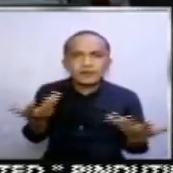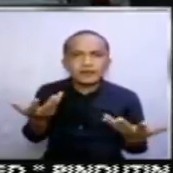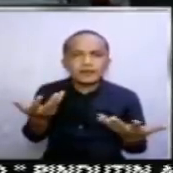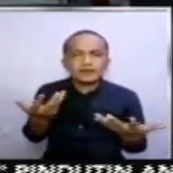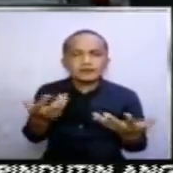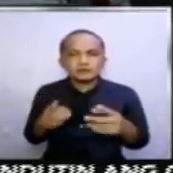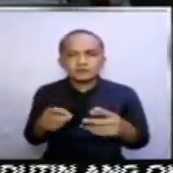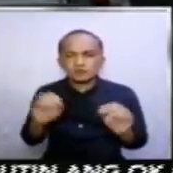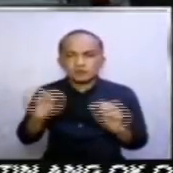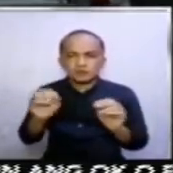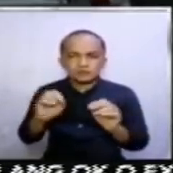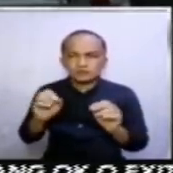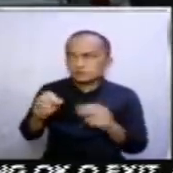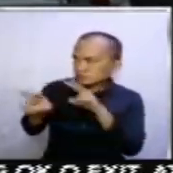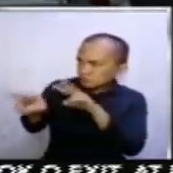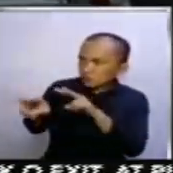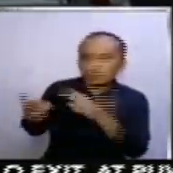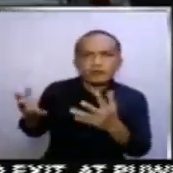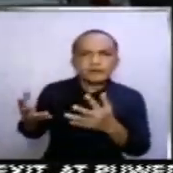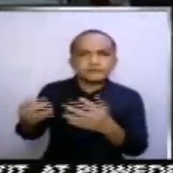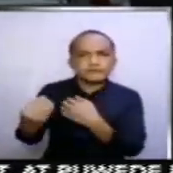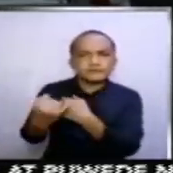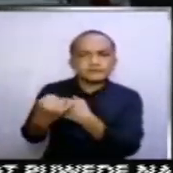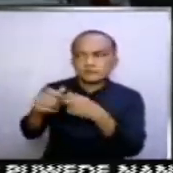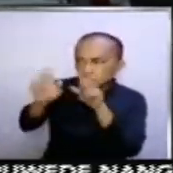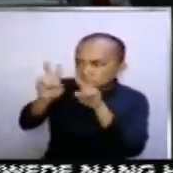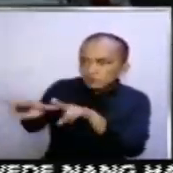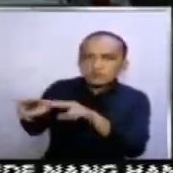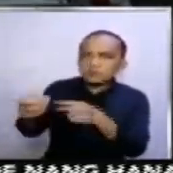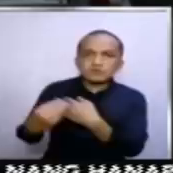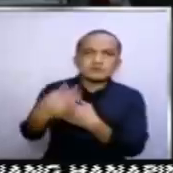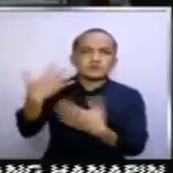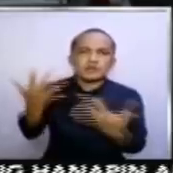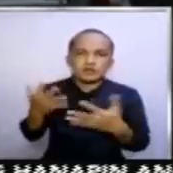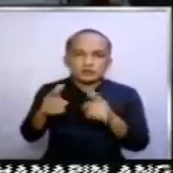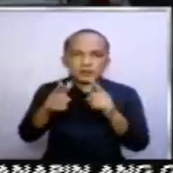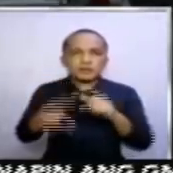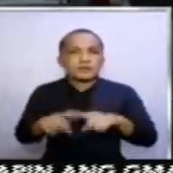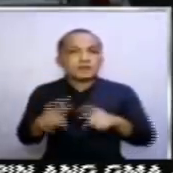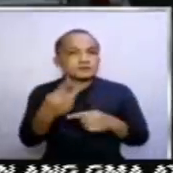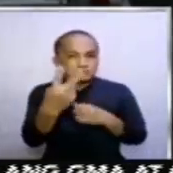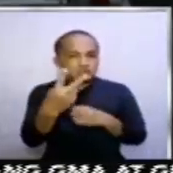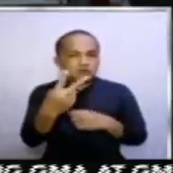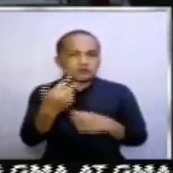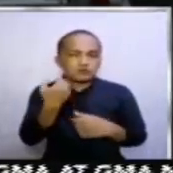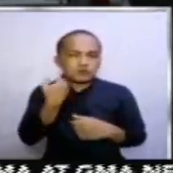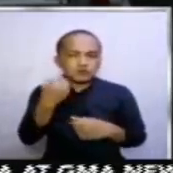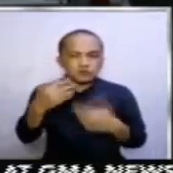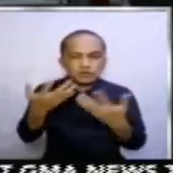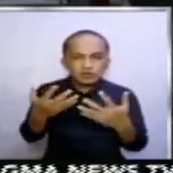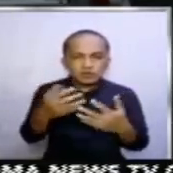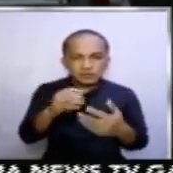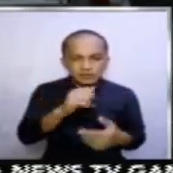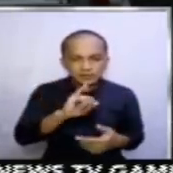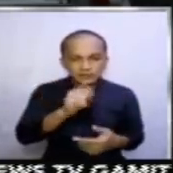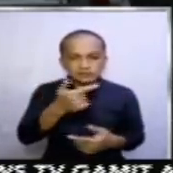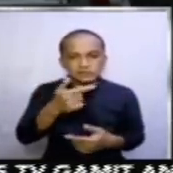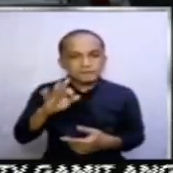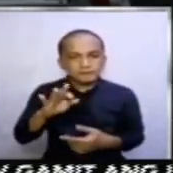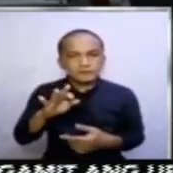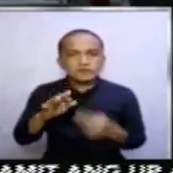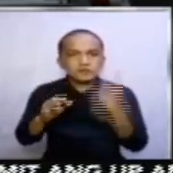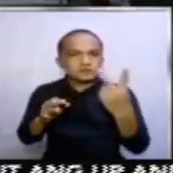ng COVID-19 infection. Pero dalawa po dito, Atom, asymptomatic IgM, dalawa po ay may acute infection